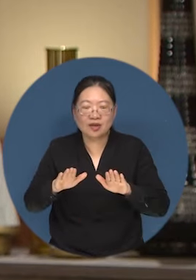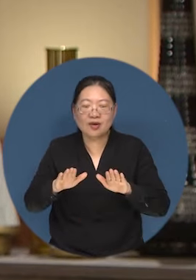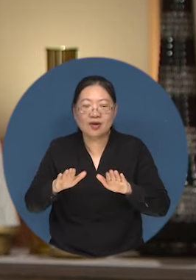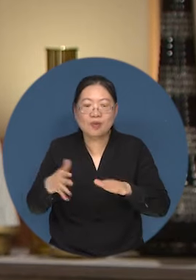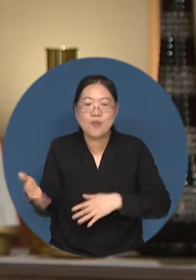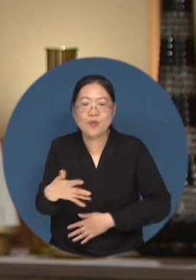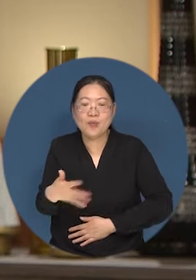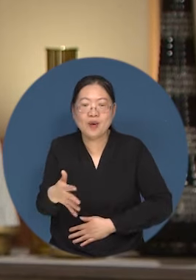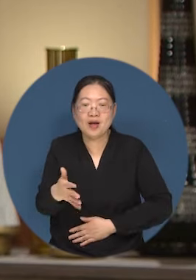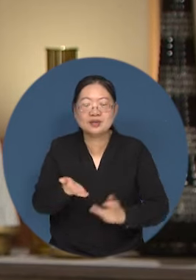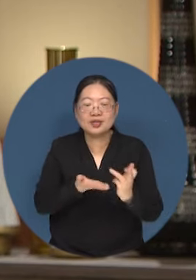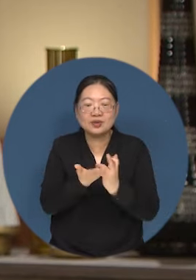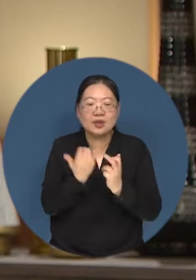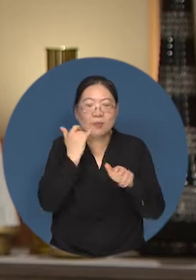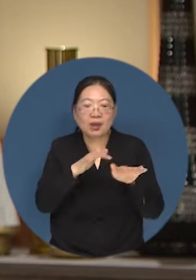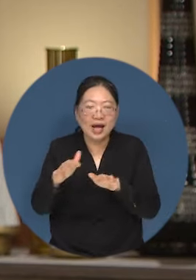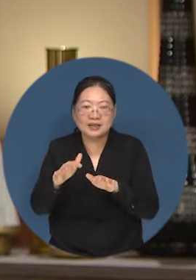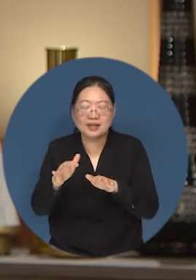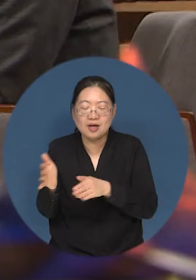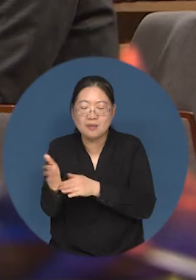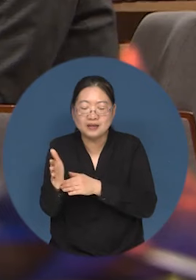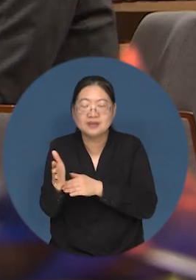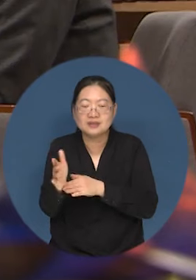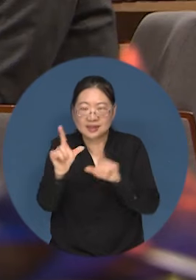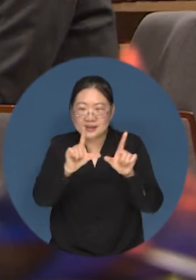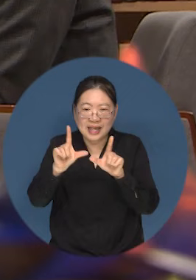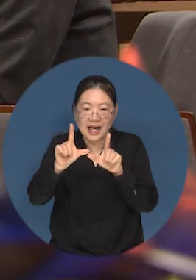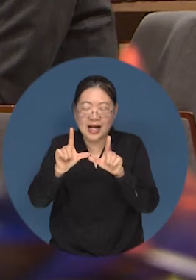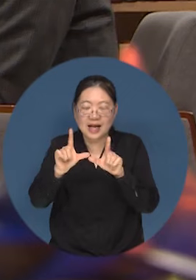된다면 제주도 연안 생태계는 망가지게 된다는 뜻이고요.